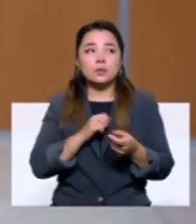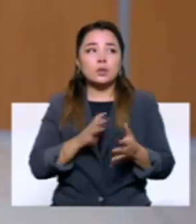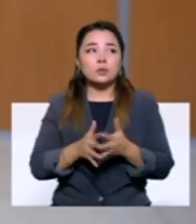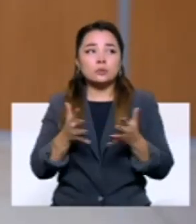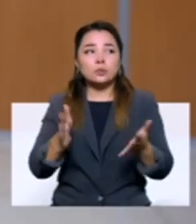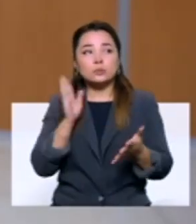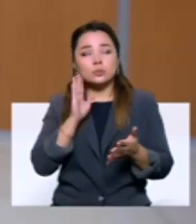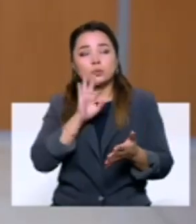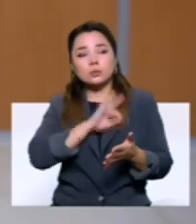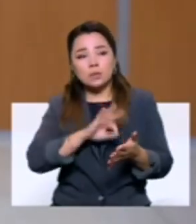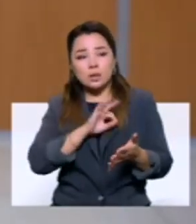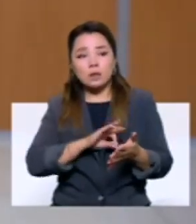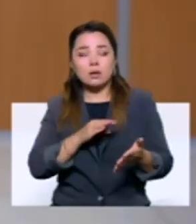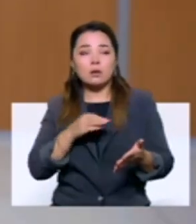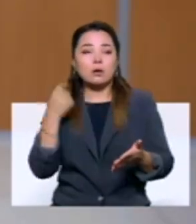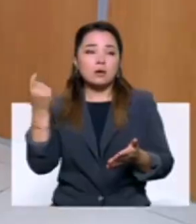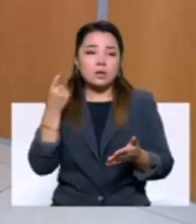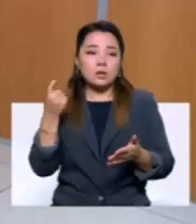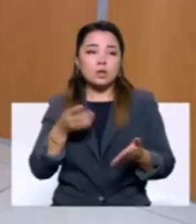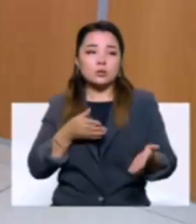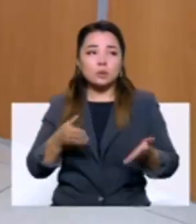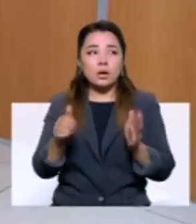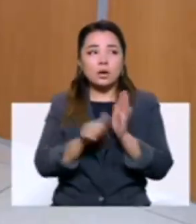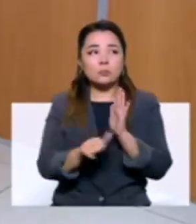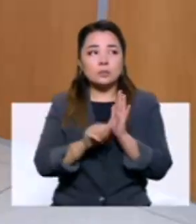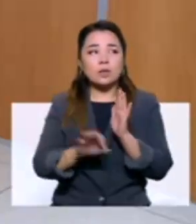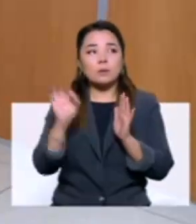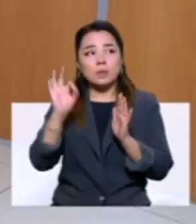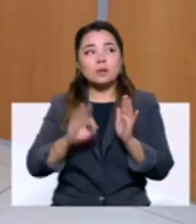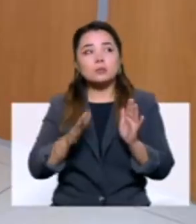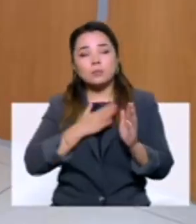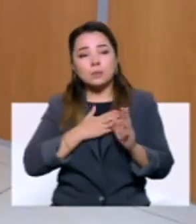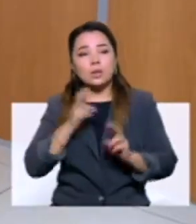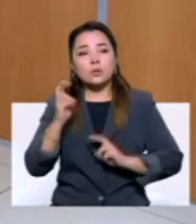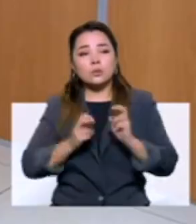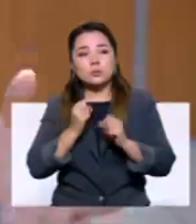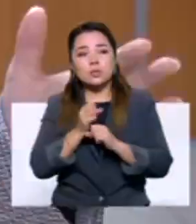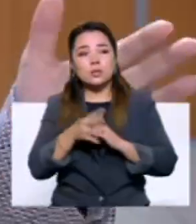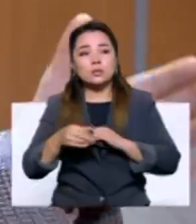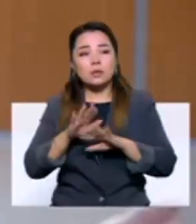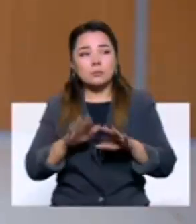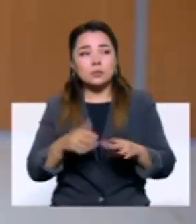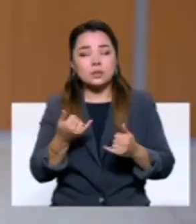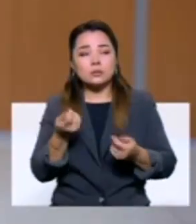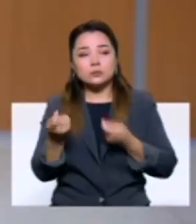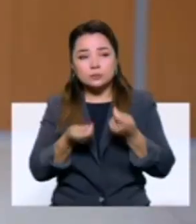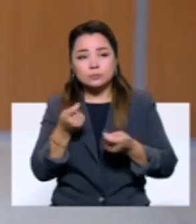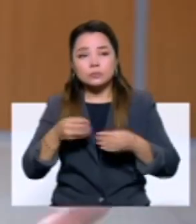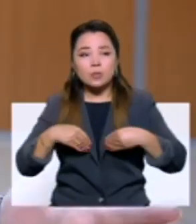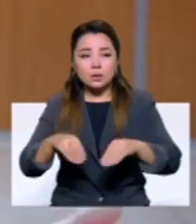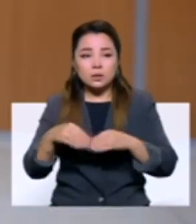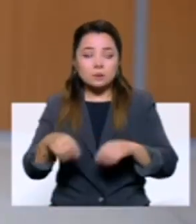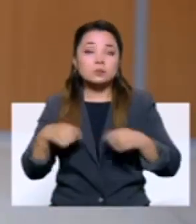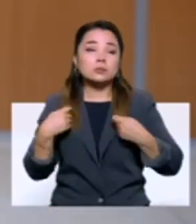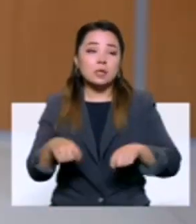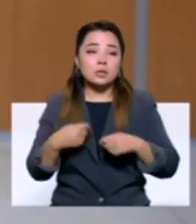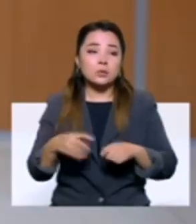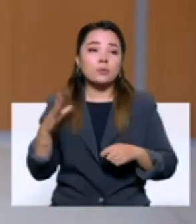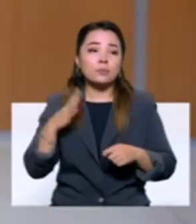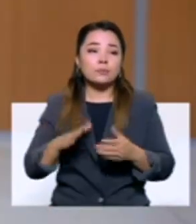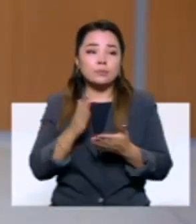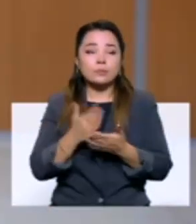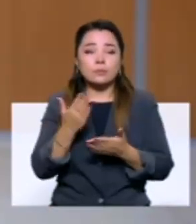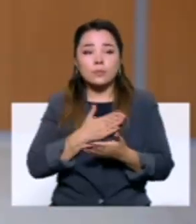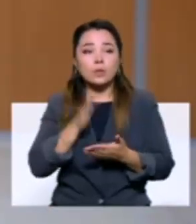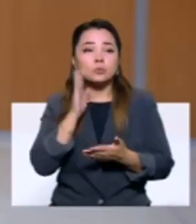суды қолданушы бұл агрожобалар 60%. Екіншіден жаңағы бізде өндірістік мекемелер. Күріш алқаптарын егер қысқартуға тура келетін болса, себебі